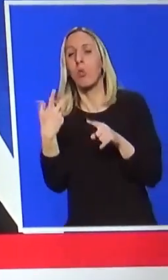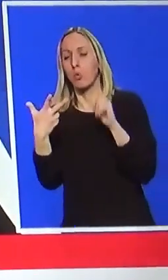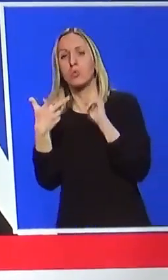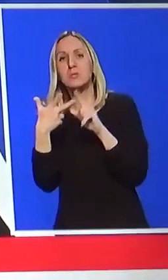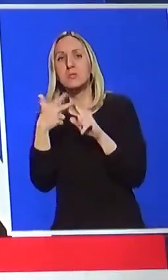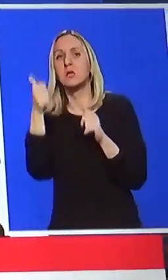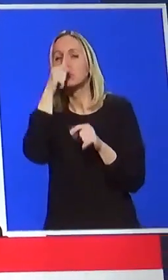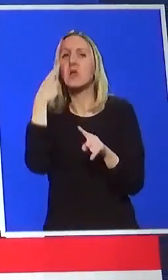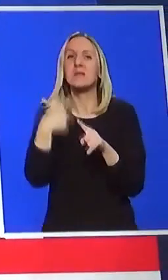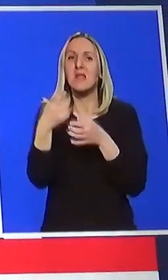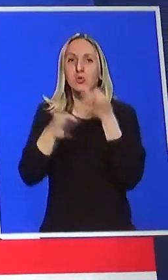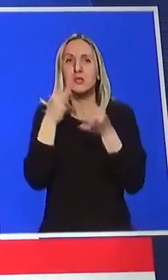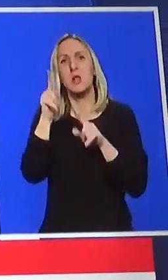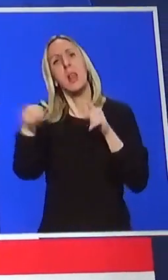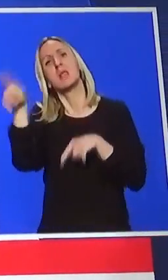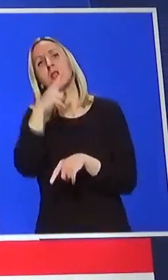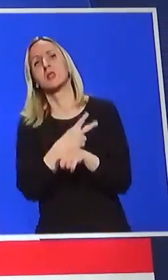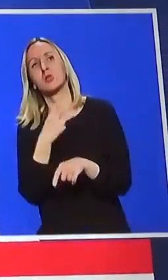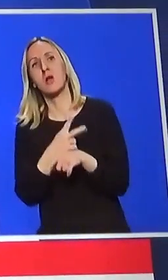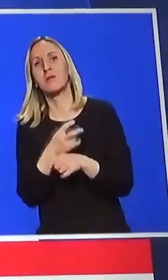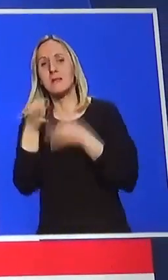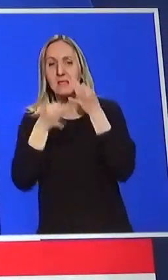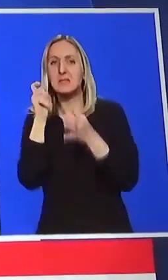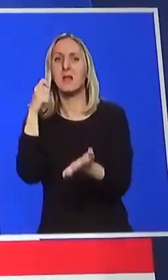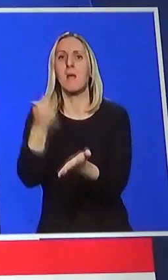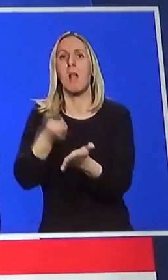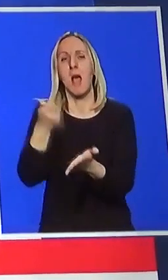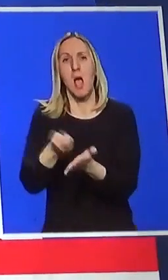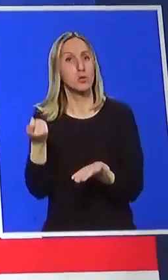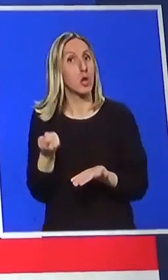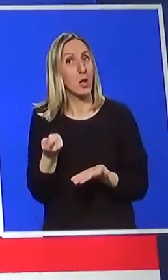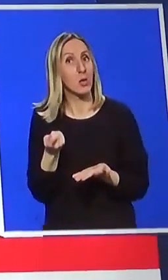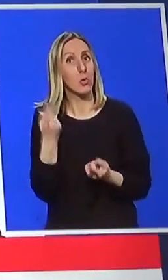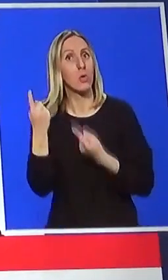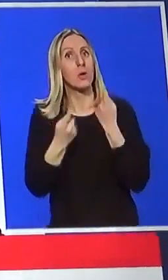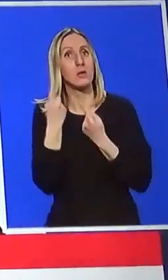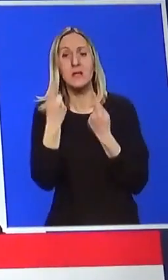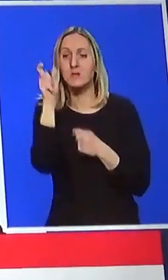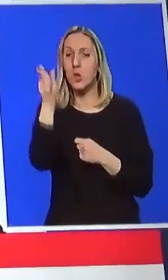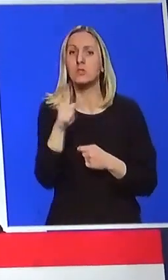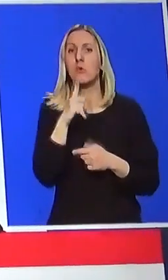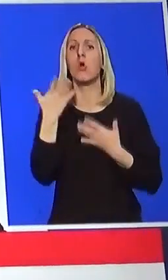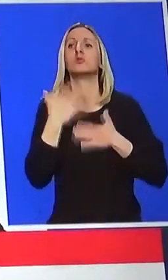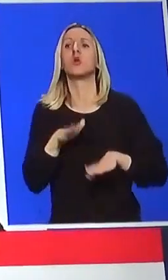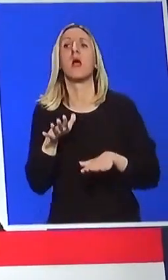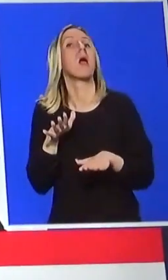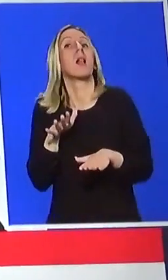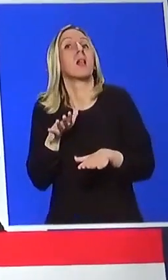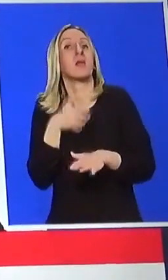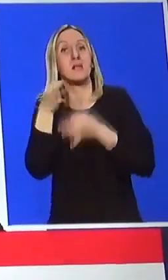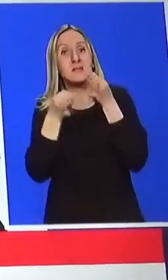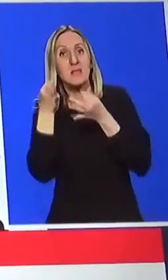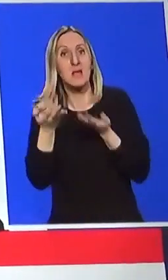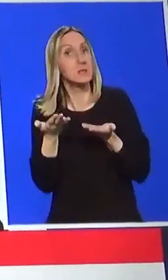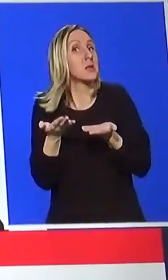se testiranja plaćaju od zavisnosti od individua koje želi da se testira. Znači, negdje